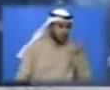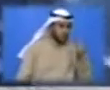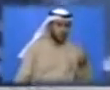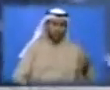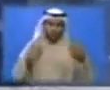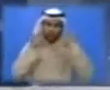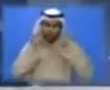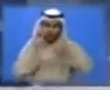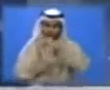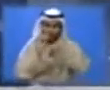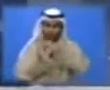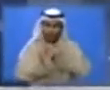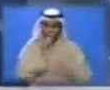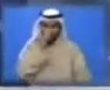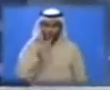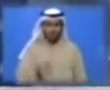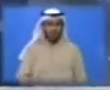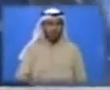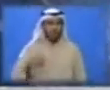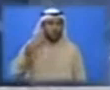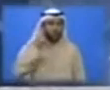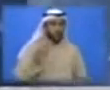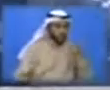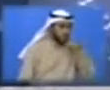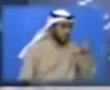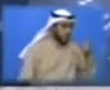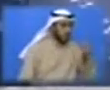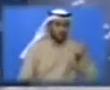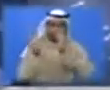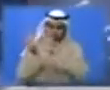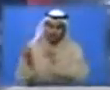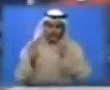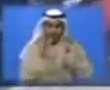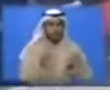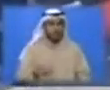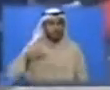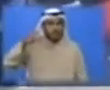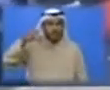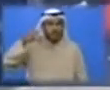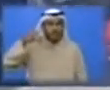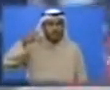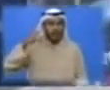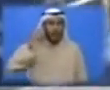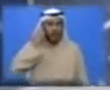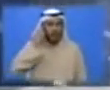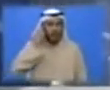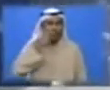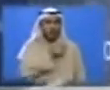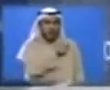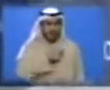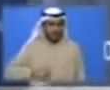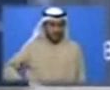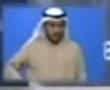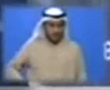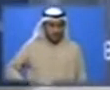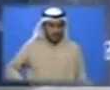لجميع المخالفين بالطرقات عن طريق الكاميرات مثل ما احنا قاعدين نشاهد، عن طريق الكاميرات المراقبة اللي هي تختلف اختلافا كليا